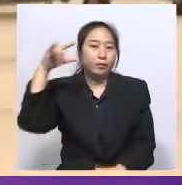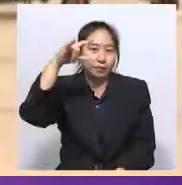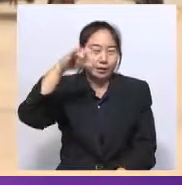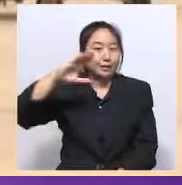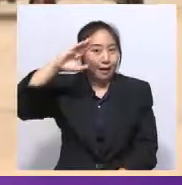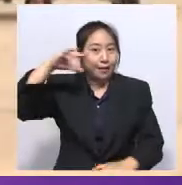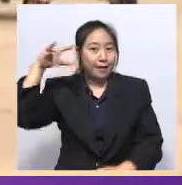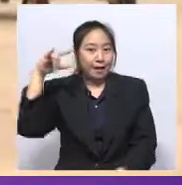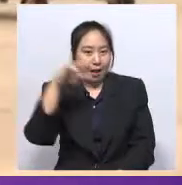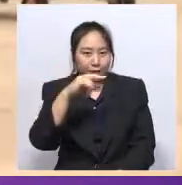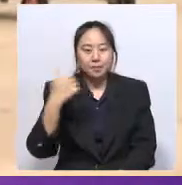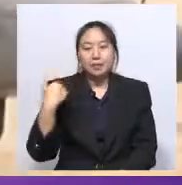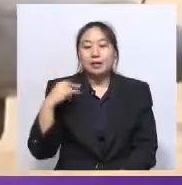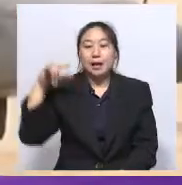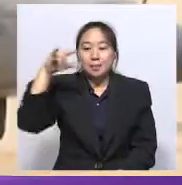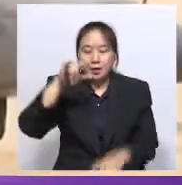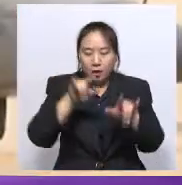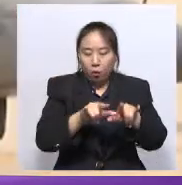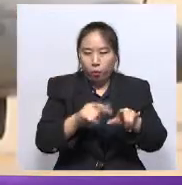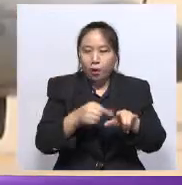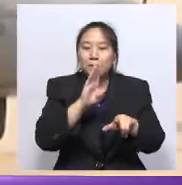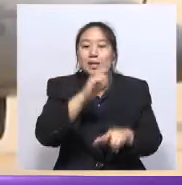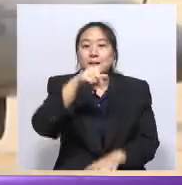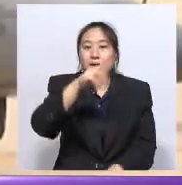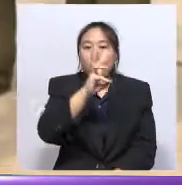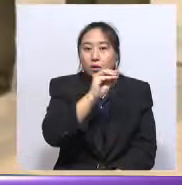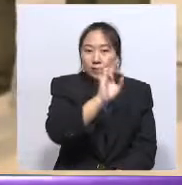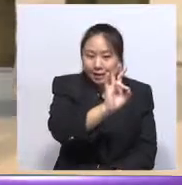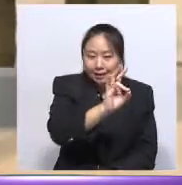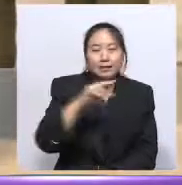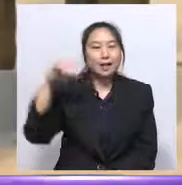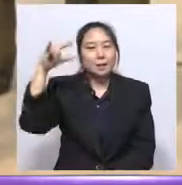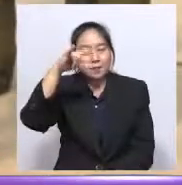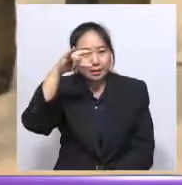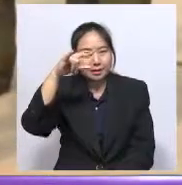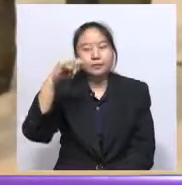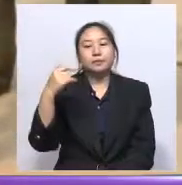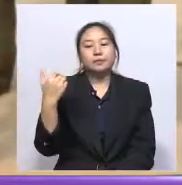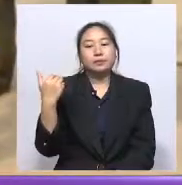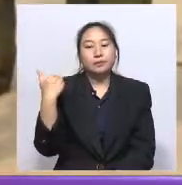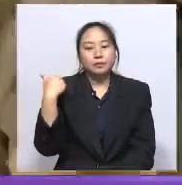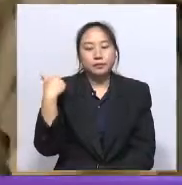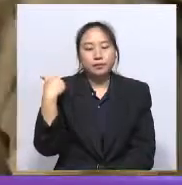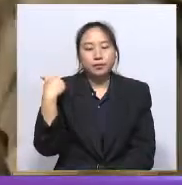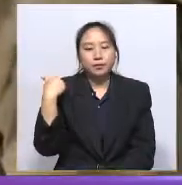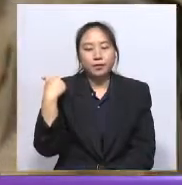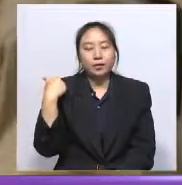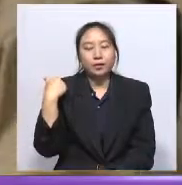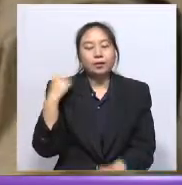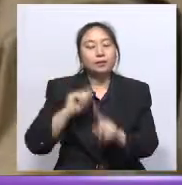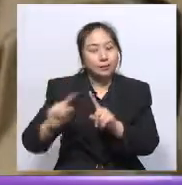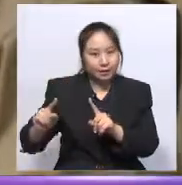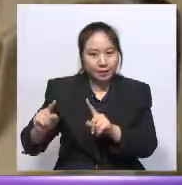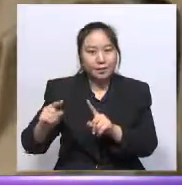งกองทัพอากาศประกอบด้วยเครื่องบินลำเลียงแบบ BT-67 เครื่องบินโจมตีธุรการแบบ